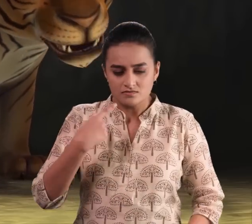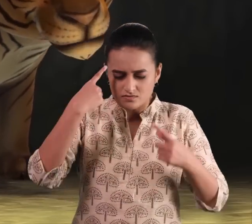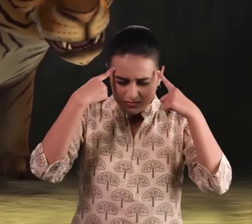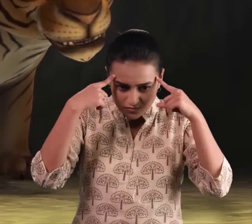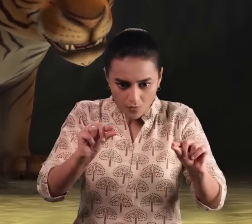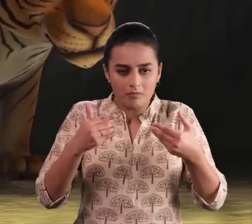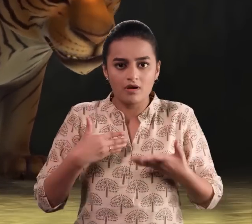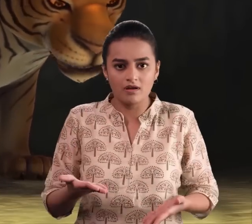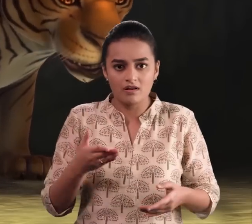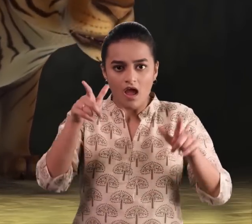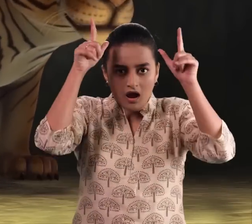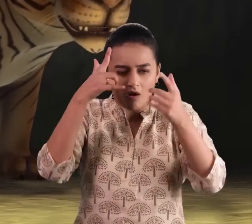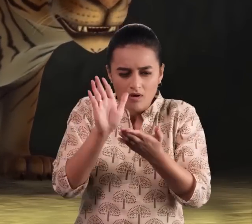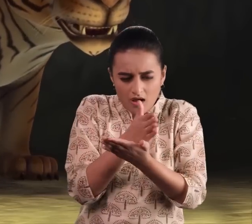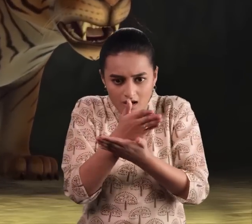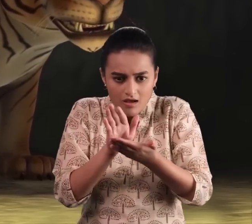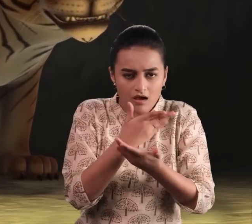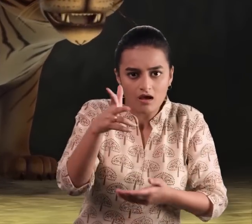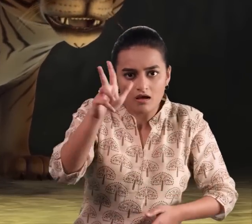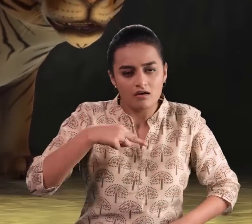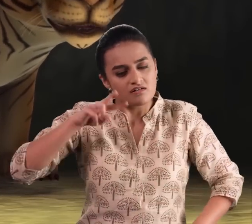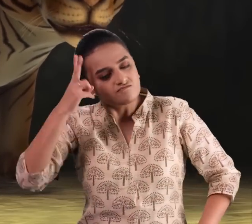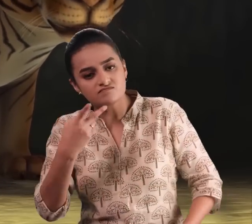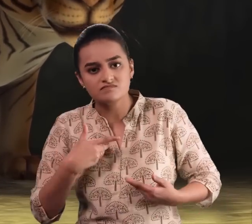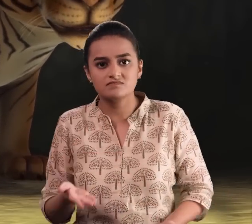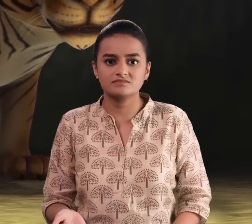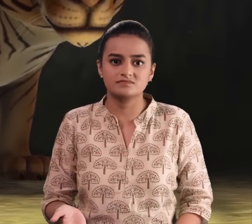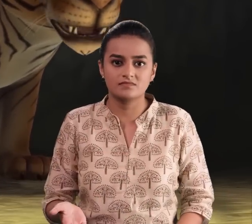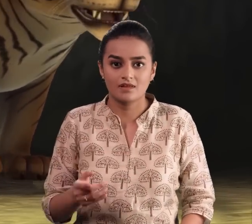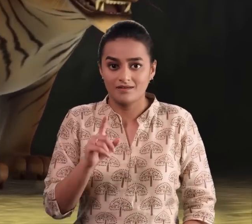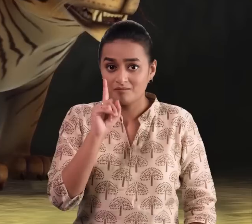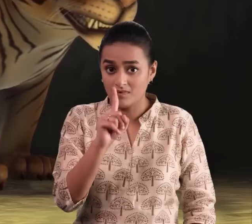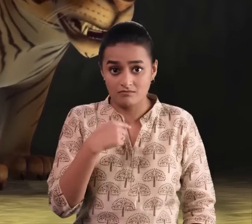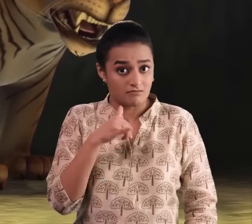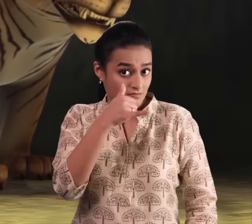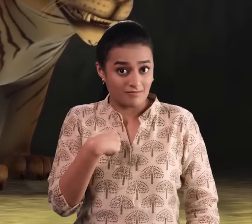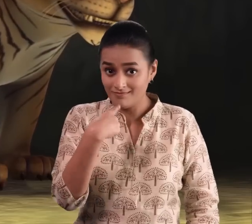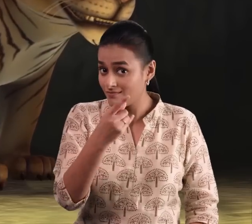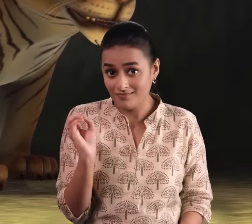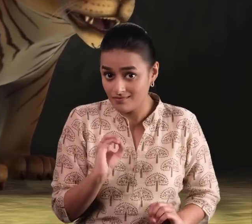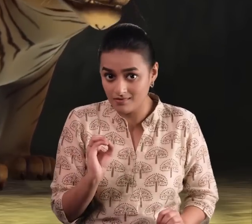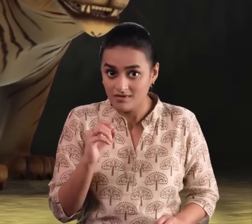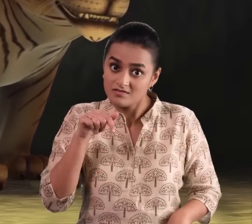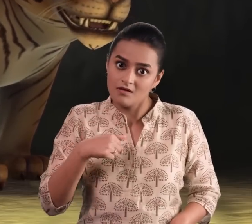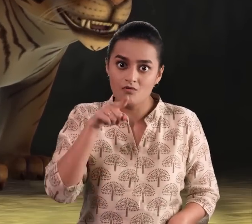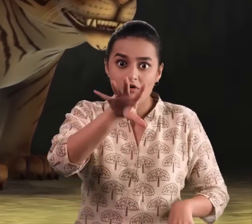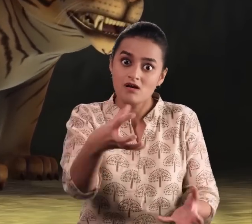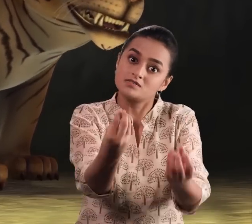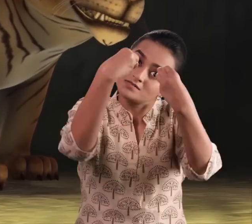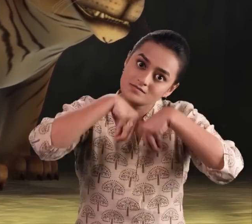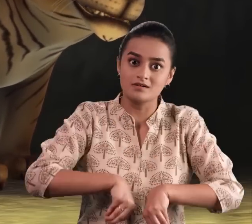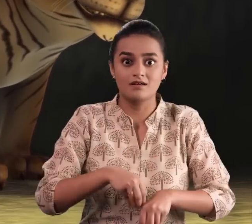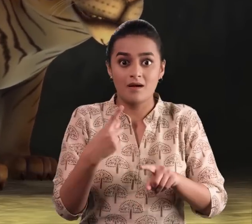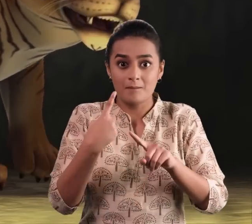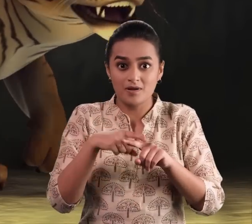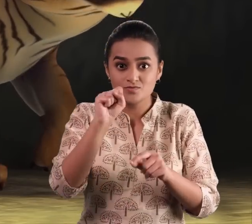मैं भी कितना मूर्ख हूं कि उस गाय की चिकनी चुपड़ी बातों में आ गया। लेकिन मैंने झूठ नहीं कहा था। अब मैं उसे खा